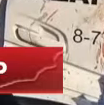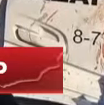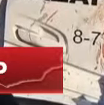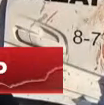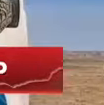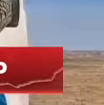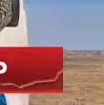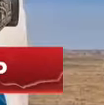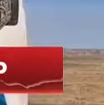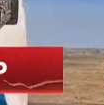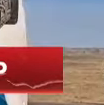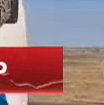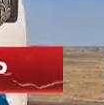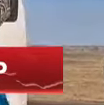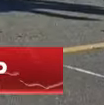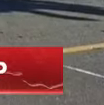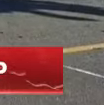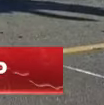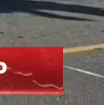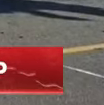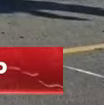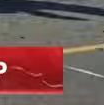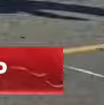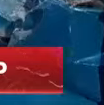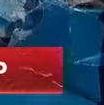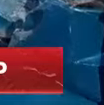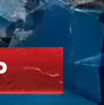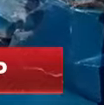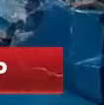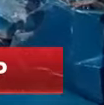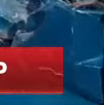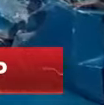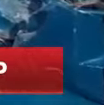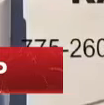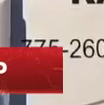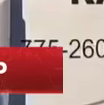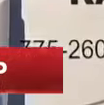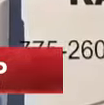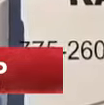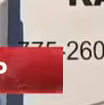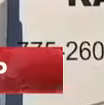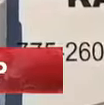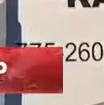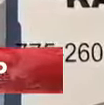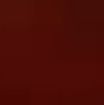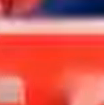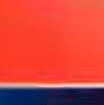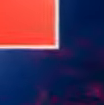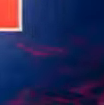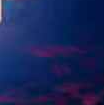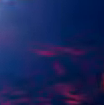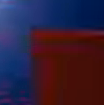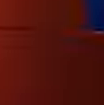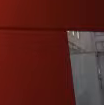Жүк көлігімен жеңіл автокөлік соқтығыста, жол апатынан 6 адам қаза тапты. Қарсы бетке шыққан жүргізушінің неге ұйқысы қанбаған?